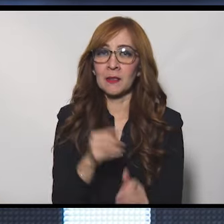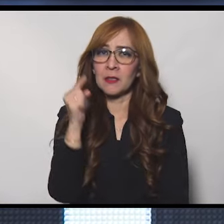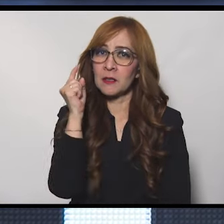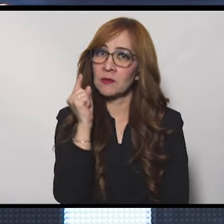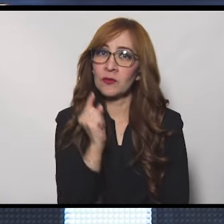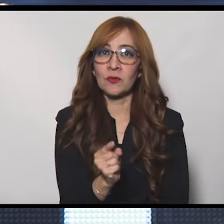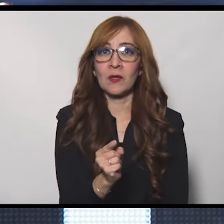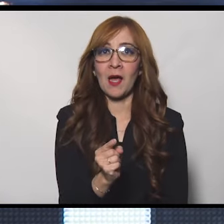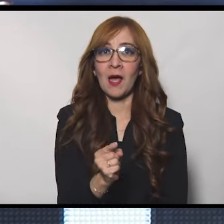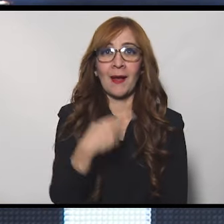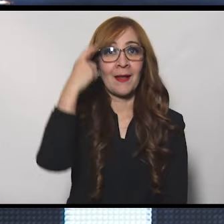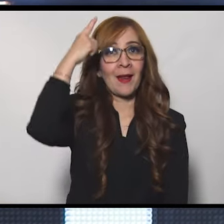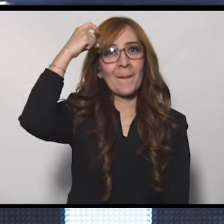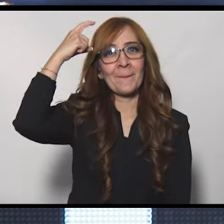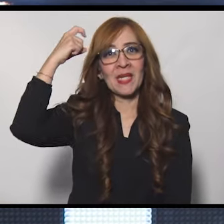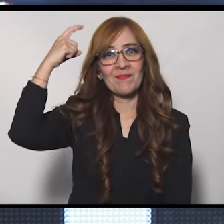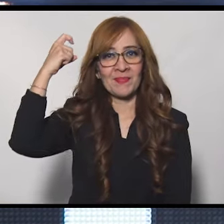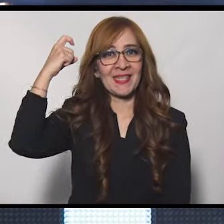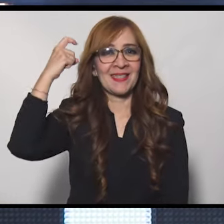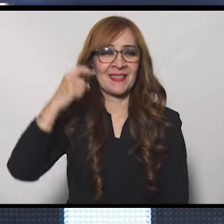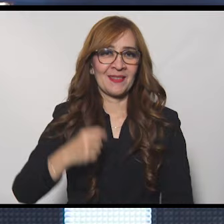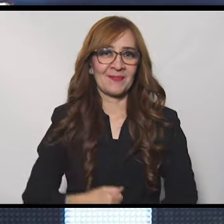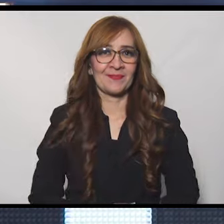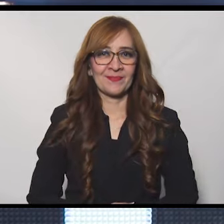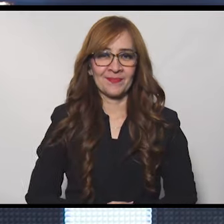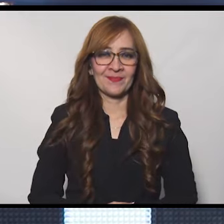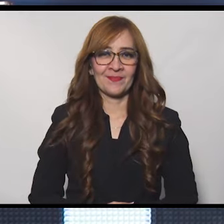is dream. Impian.